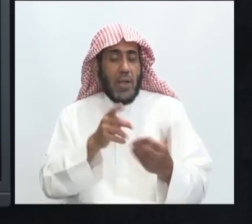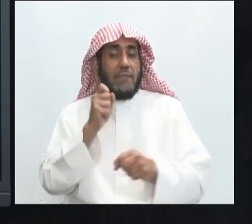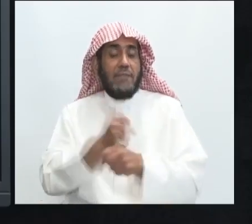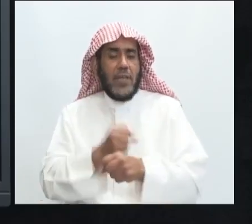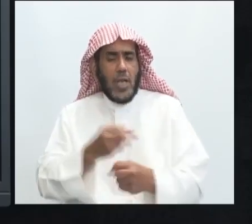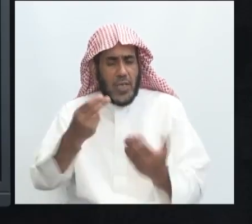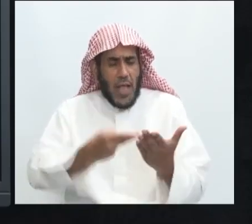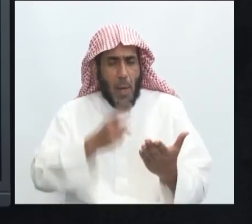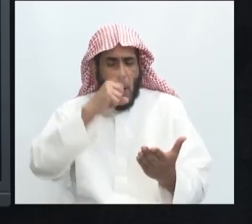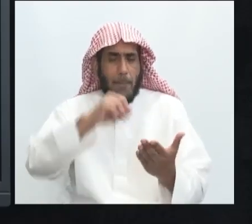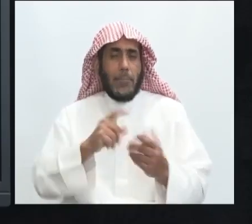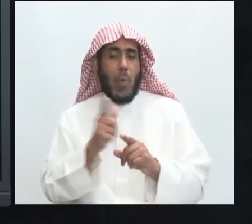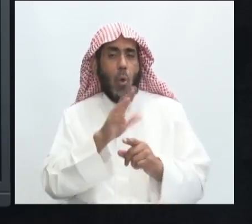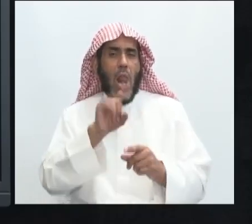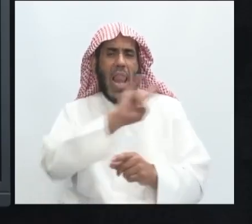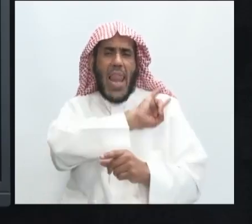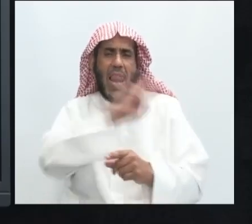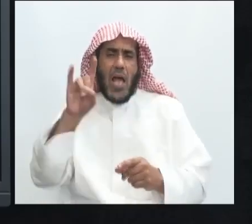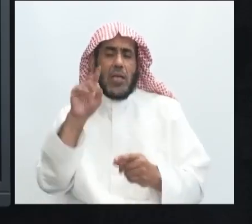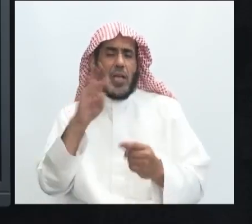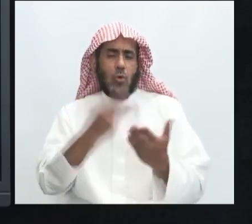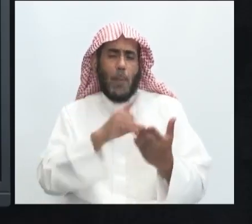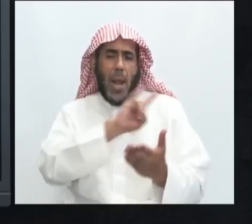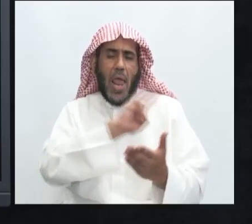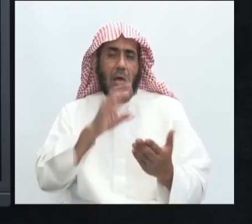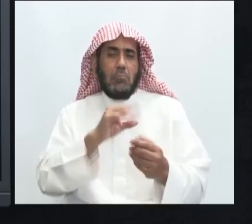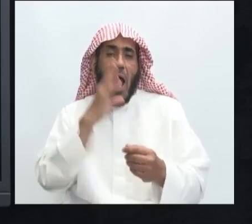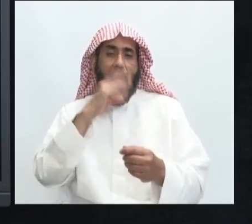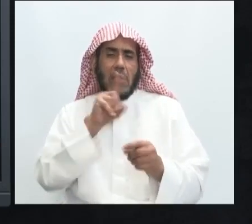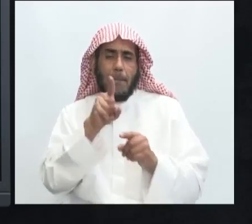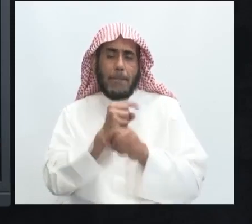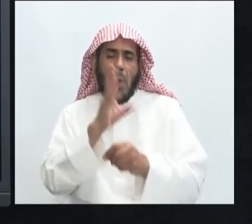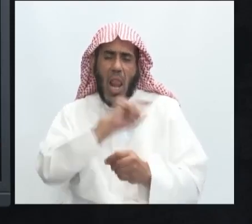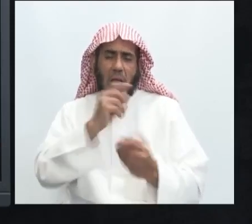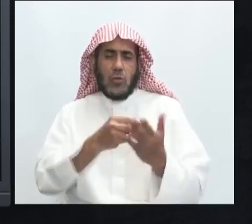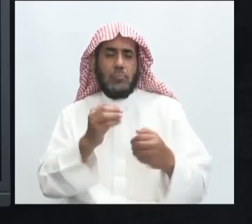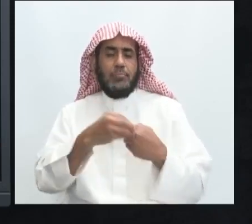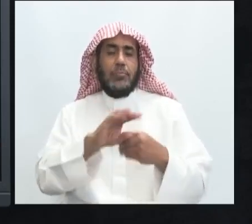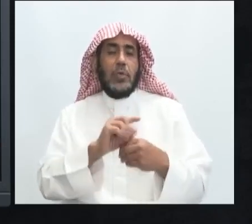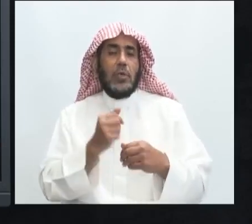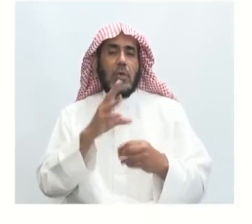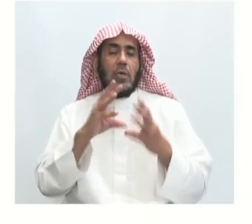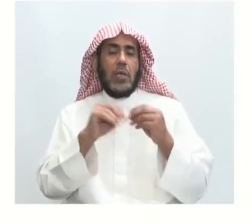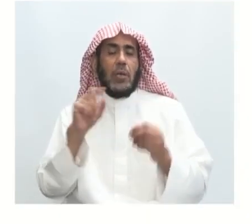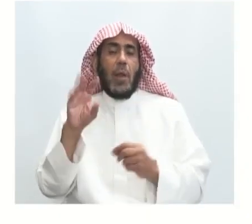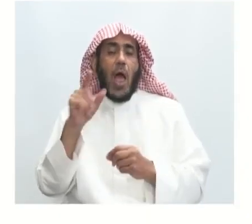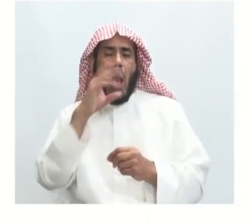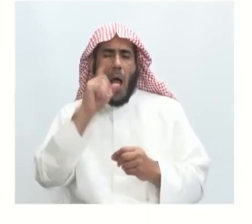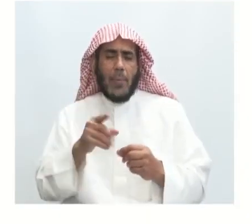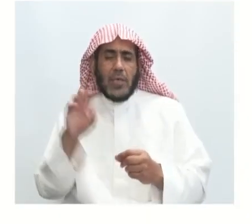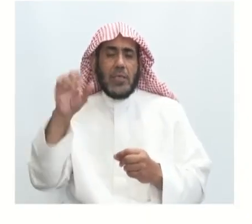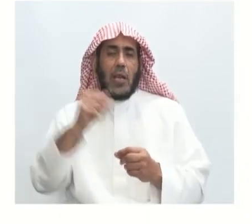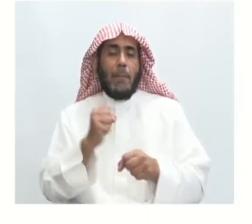الكتابه عندما اقول لا تكتب انا انهاك او اطلب منك عدم الفعل فهنا نعني بالامر طلب